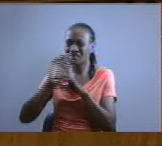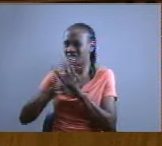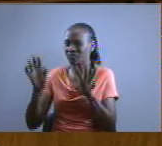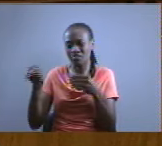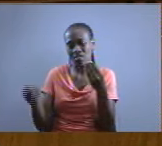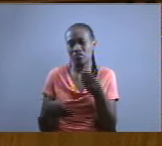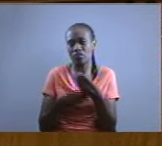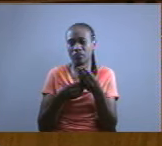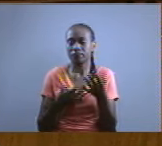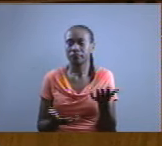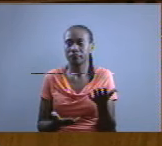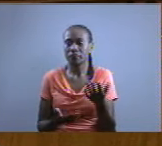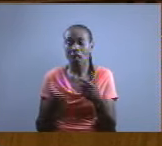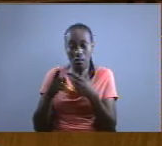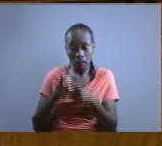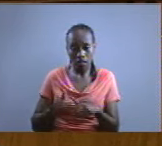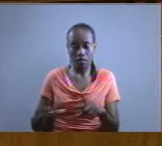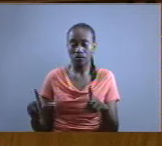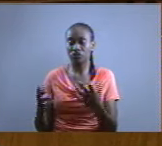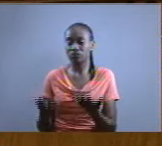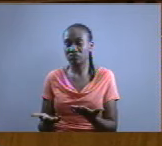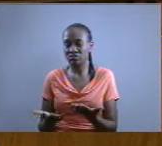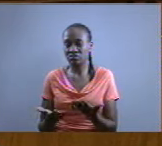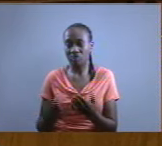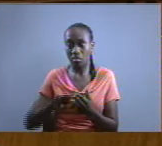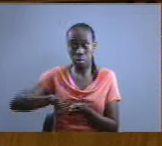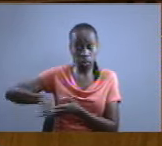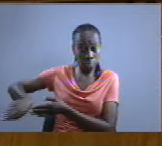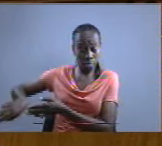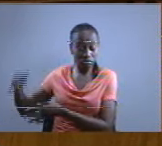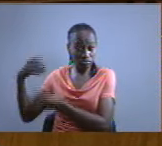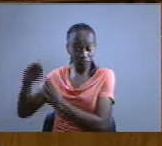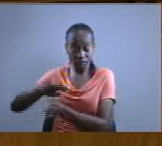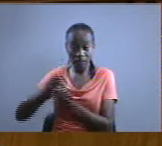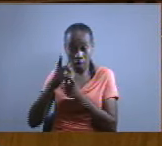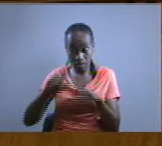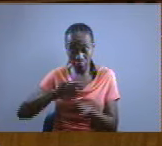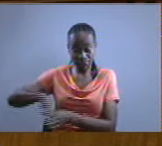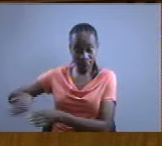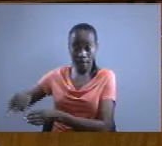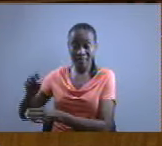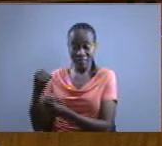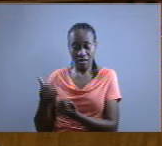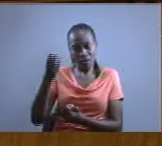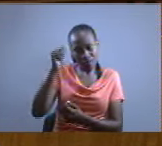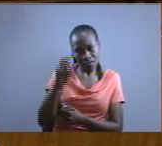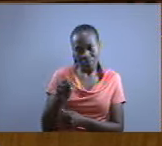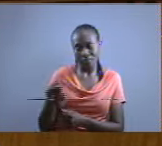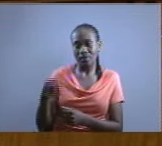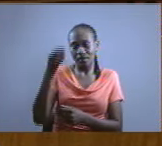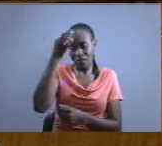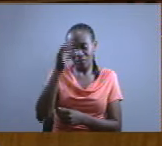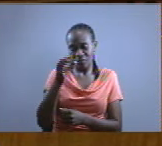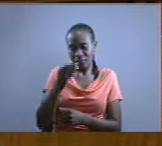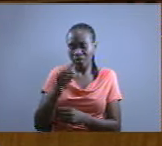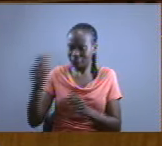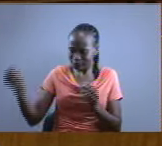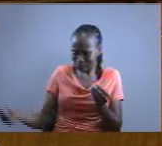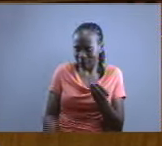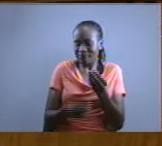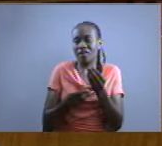benadeel is. Sonder die ANC-regering sou die tale van die nageslag van eerste mense, die